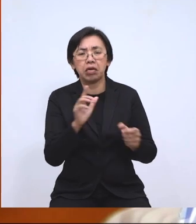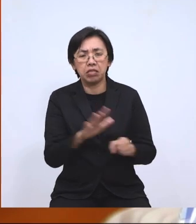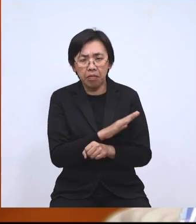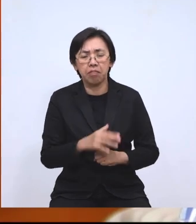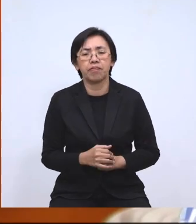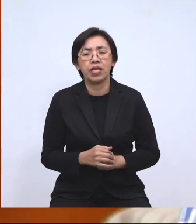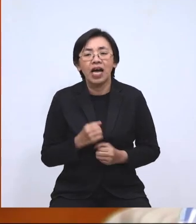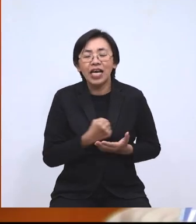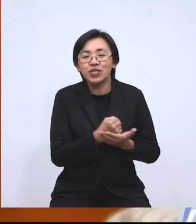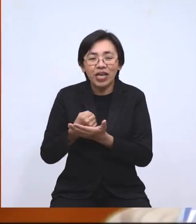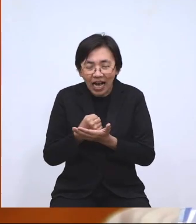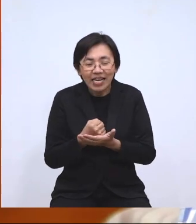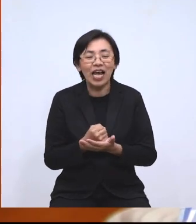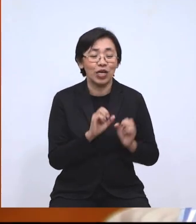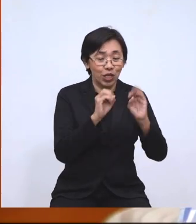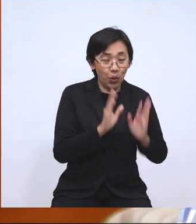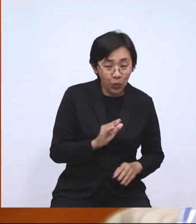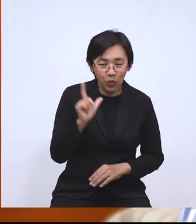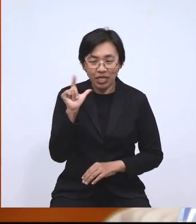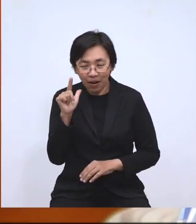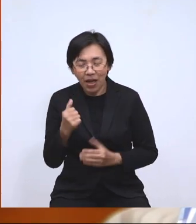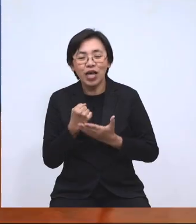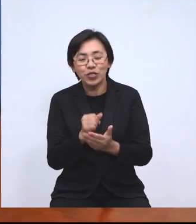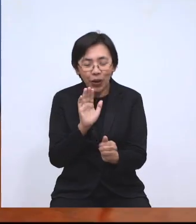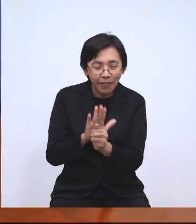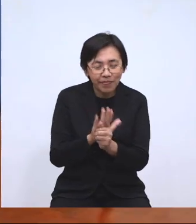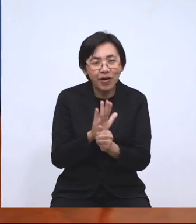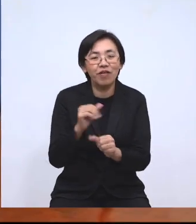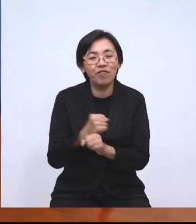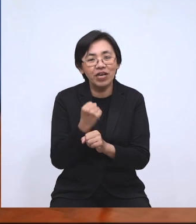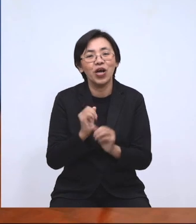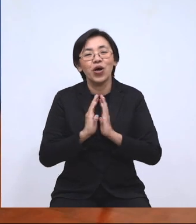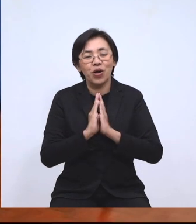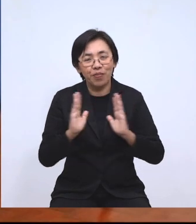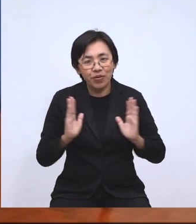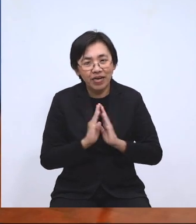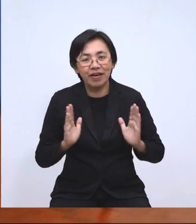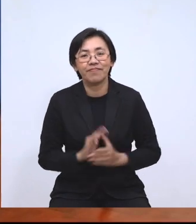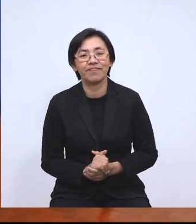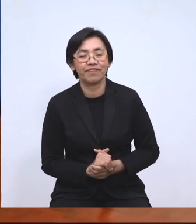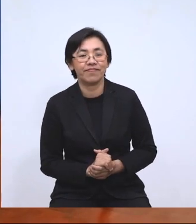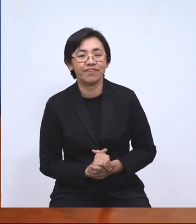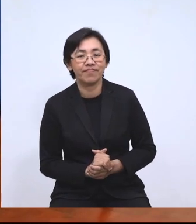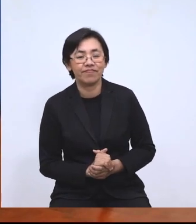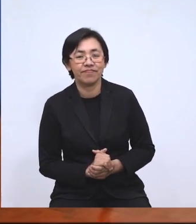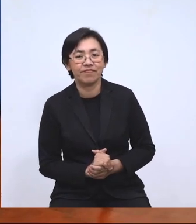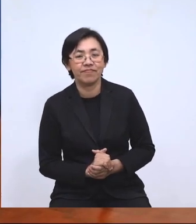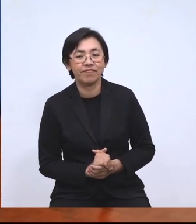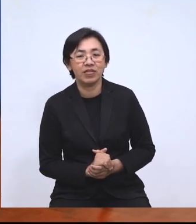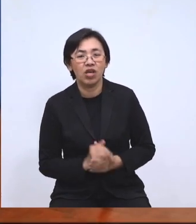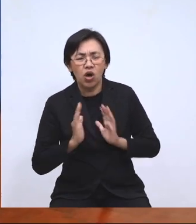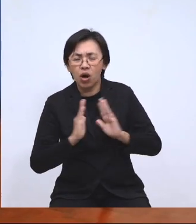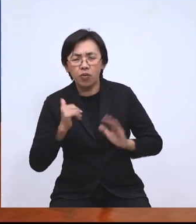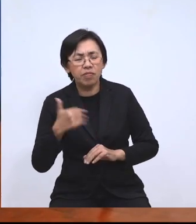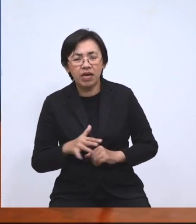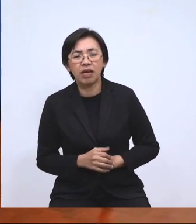เนี่ยทำงานด้วยกันแล้วก็ช่วยกันพาฝึกน้องเนี่ยให้สำเร็จนะคะก็ต้องขอบคุณพี่มอสมาก ไม่ได้หรอก ขอบคุณ